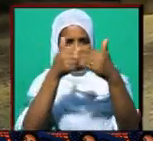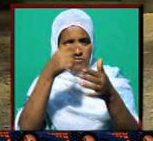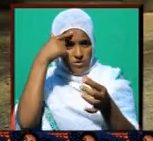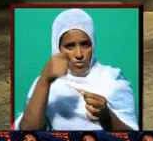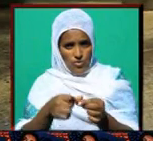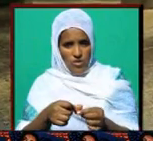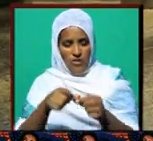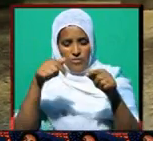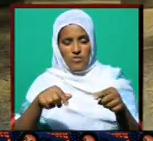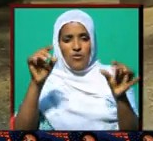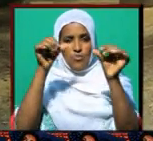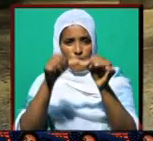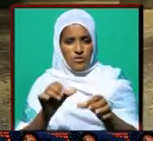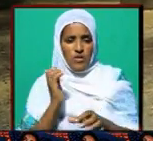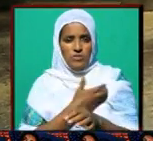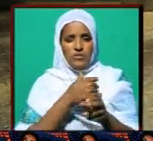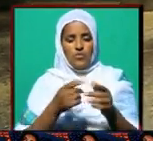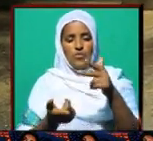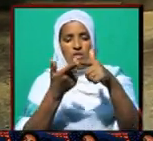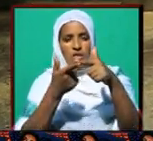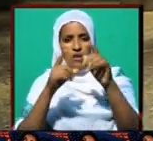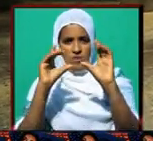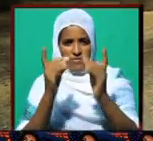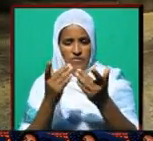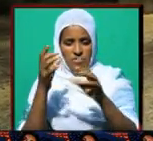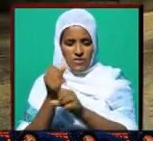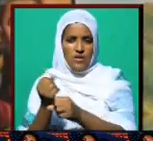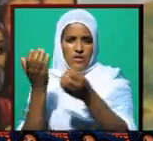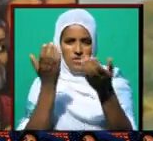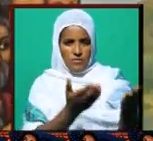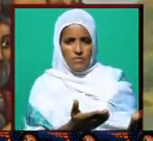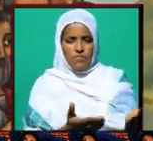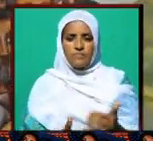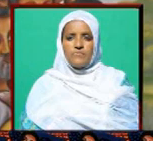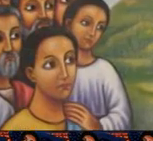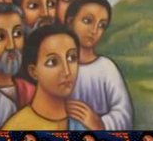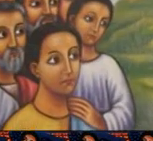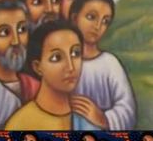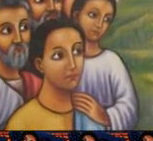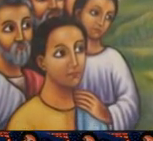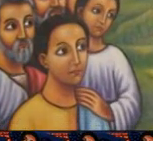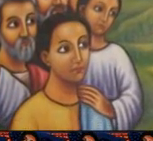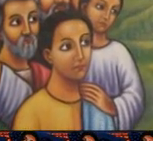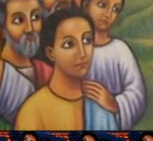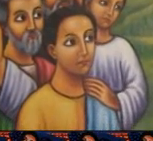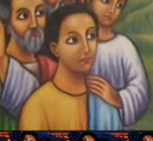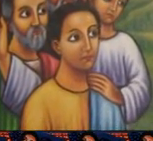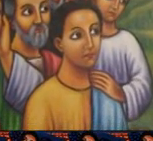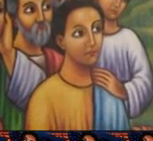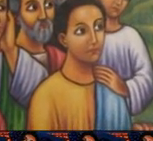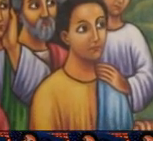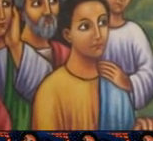ጉዳዮችን ማቅረባችን ይታወሳል። በዛሬው ቆይታችን ቀጣዩን ክፍል ይዘን ቀርበናል። ጌታ